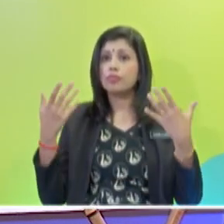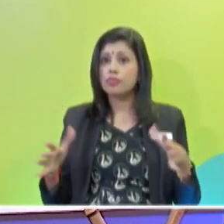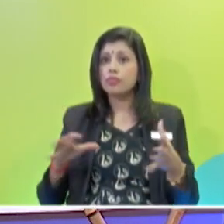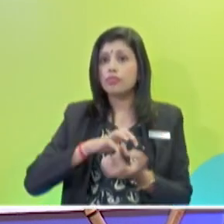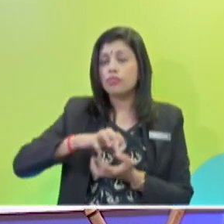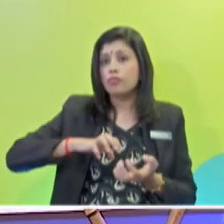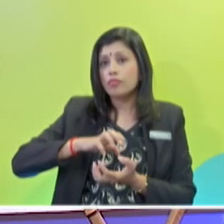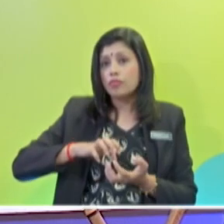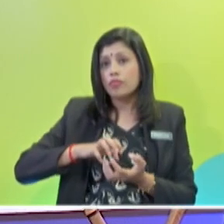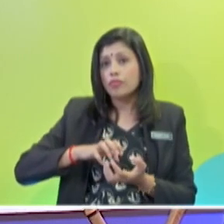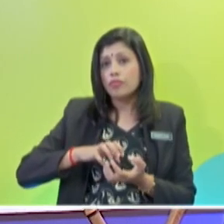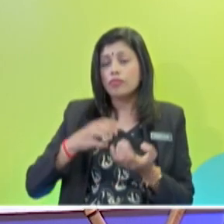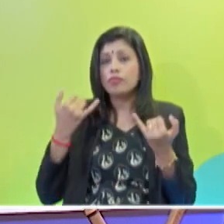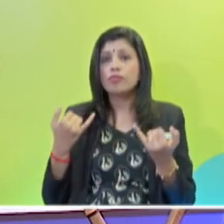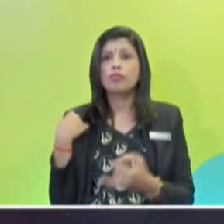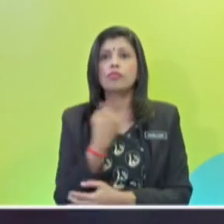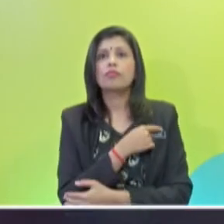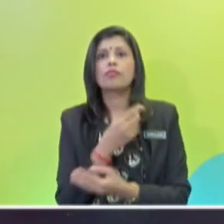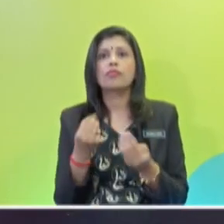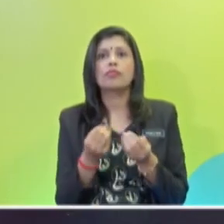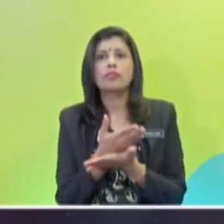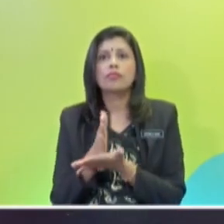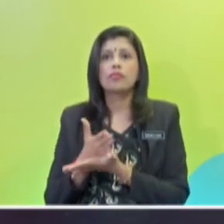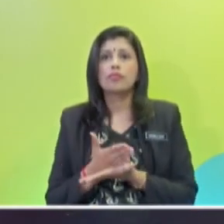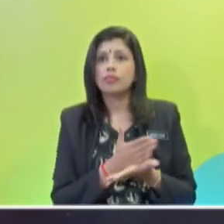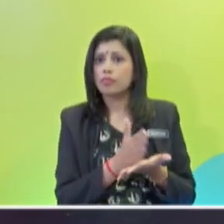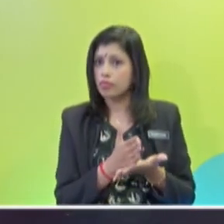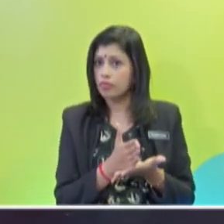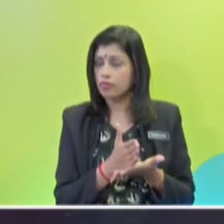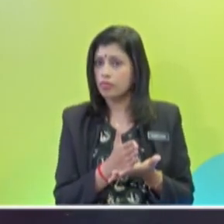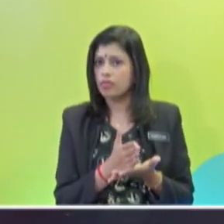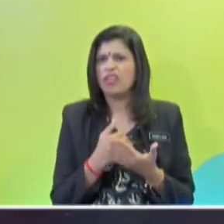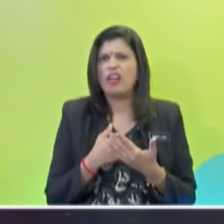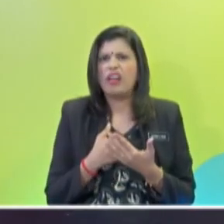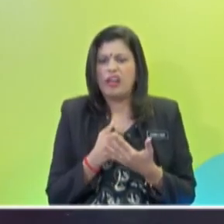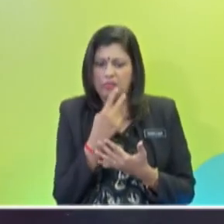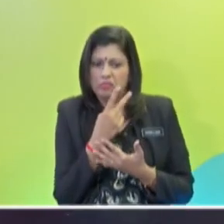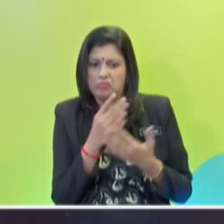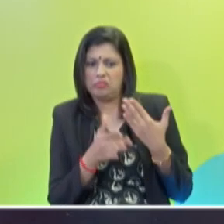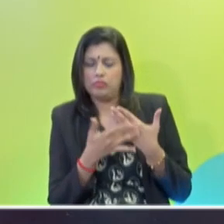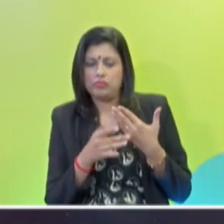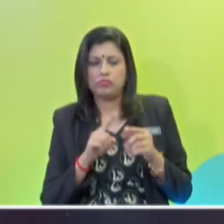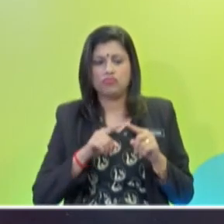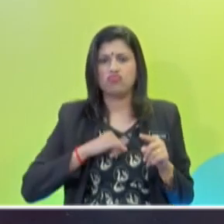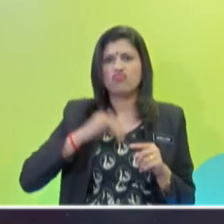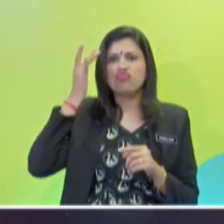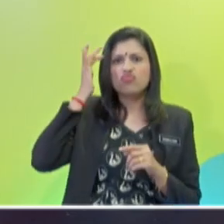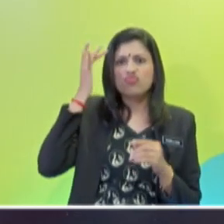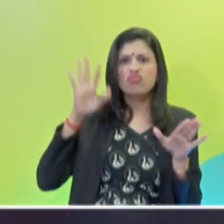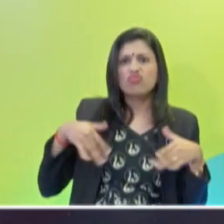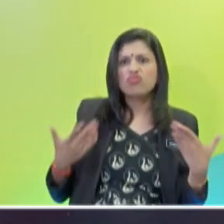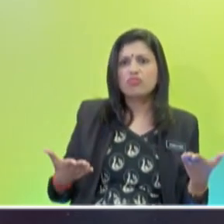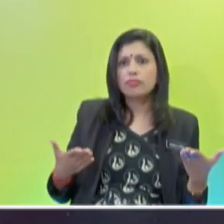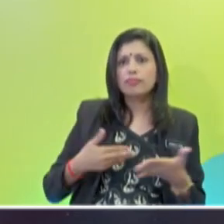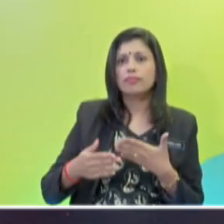tempatan, mana buah import. Wih, nampak macam senang tapi saya pasti ini juga akan mengelirukan murid-murid juga ni cikgu. Jadi kita cuba. Nak?